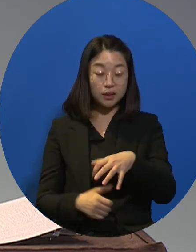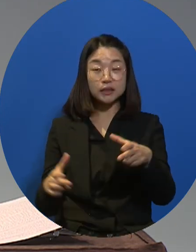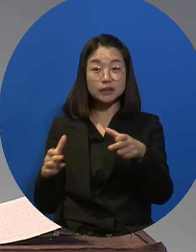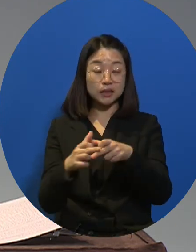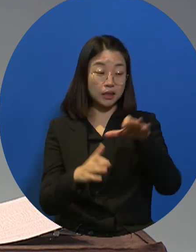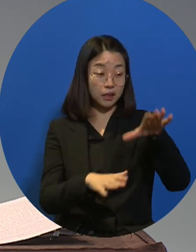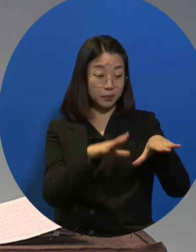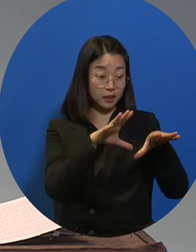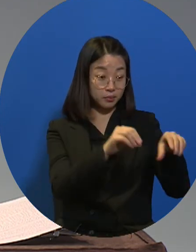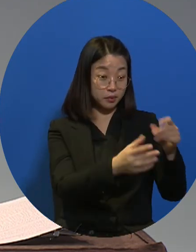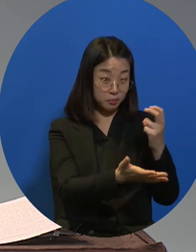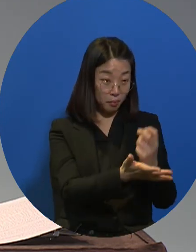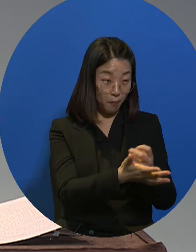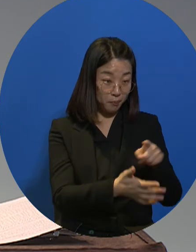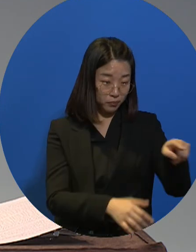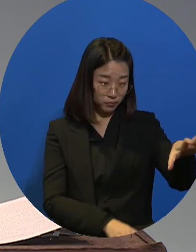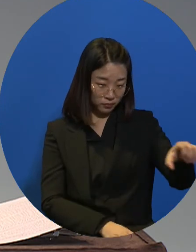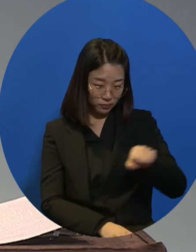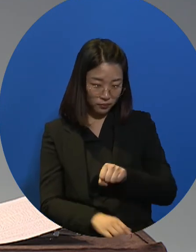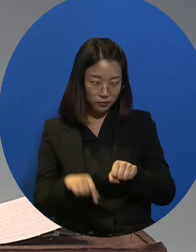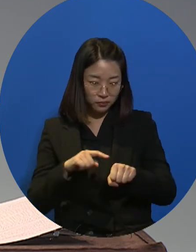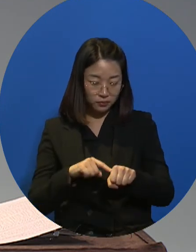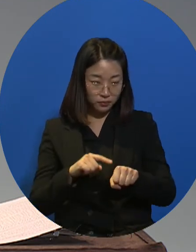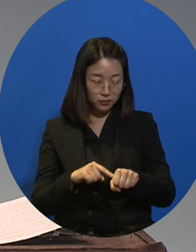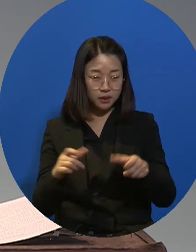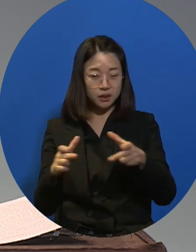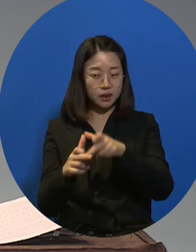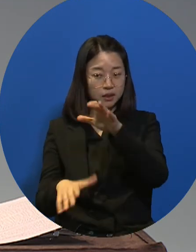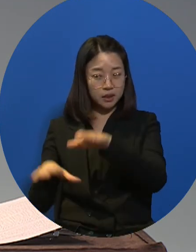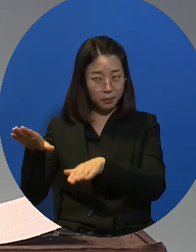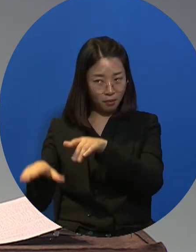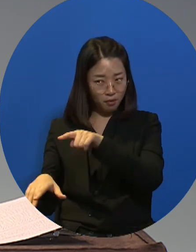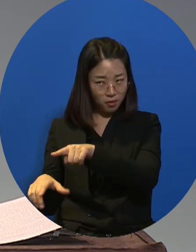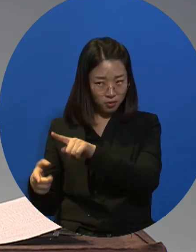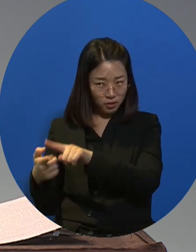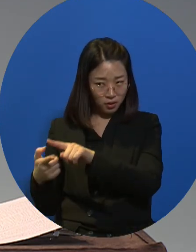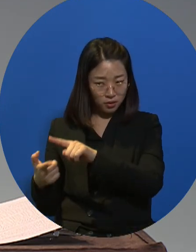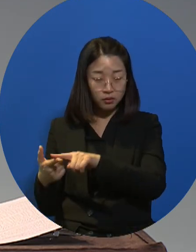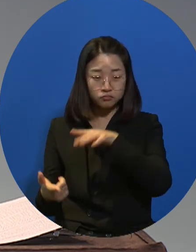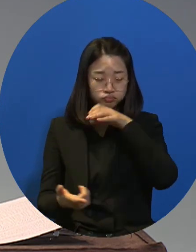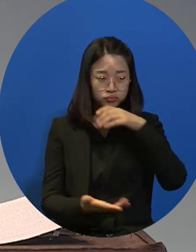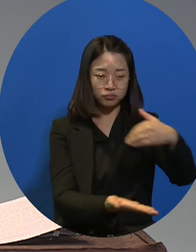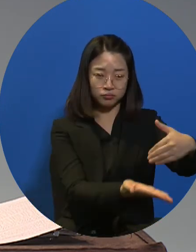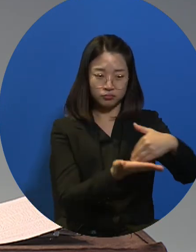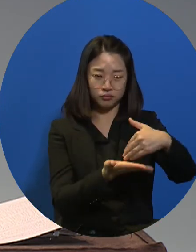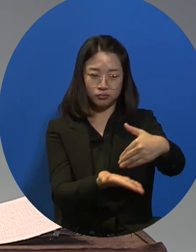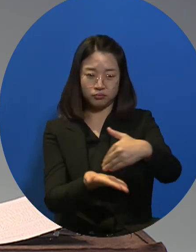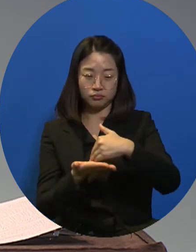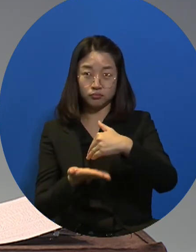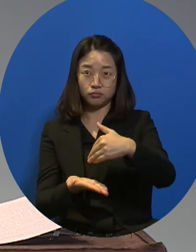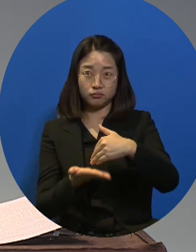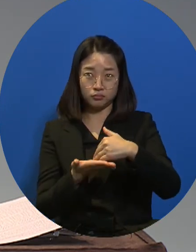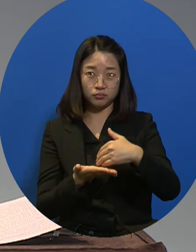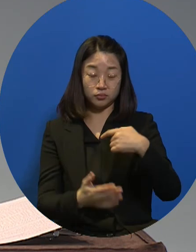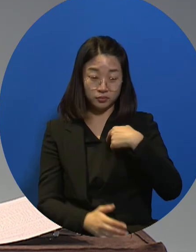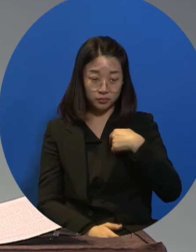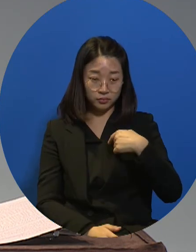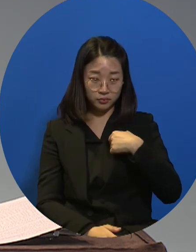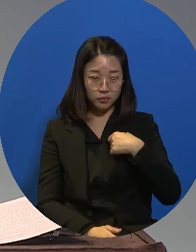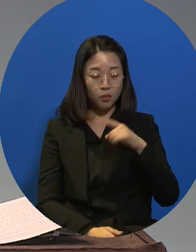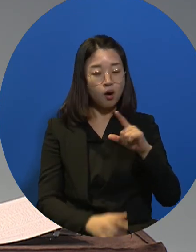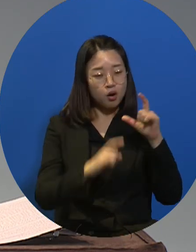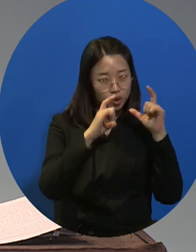장애차별금지법의 차별시정기구로서 장애차별에 대한 진정사건을 접수받고 권리구제 역할을 하고